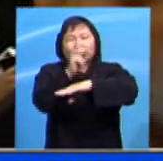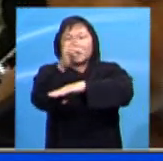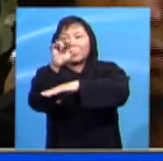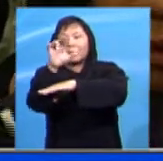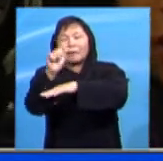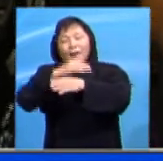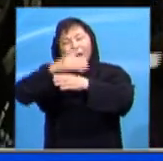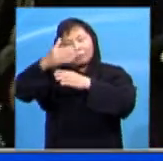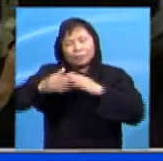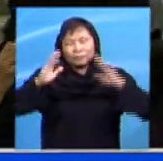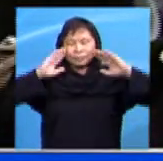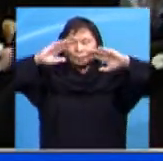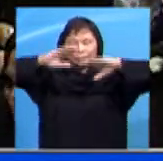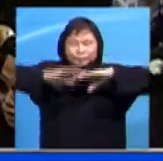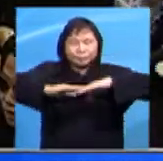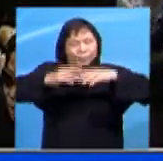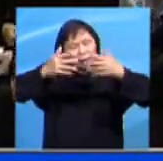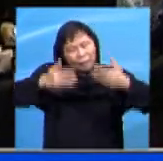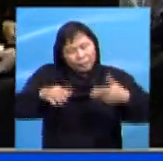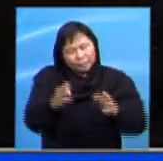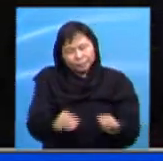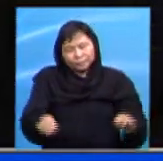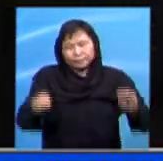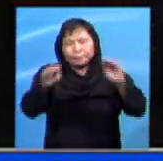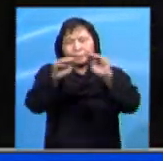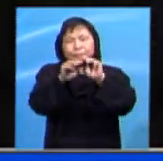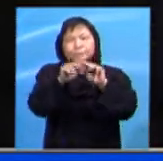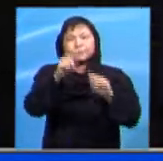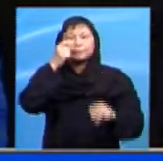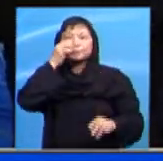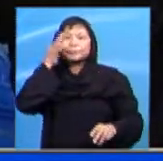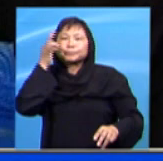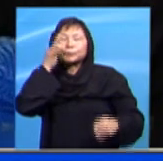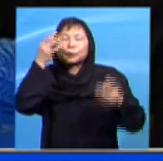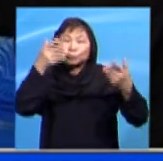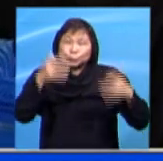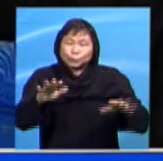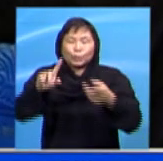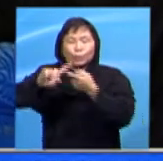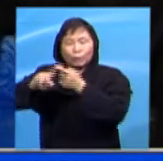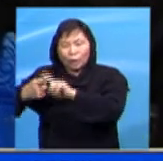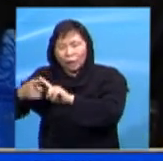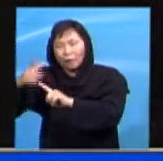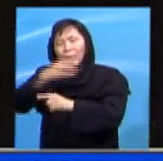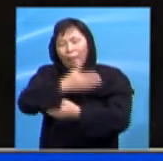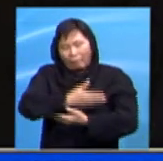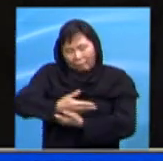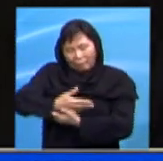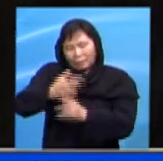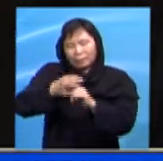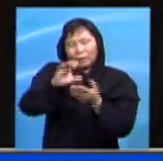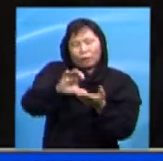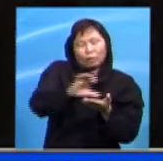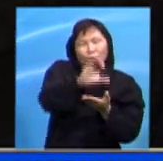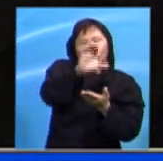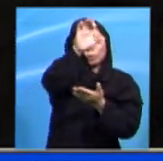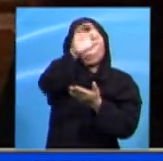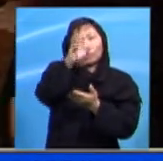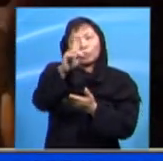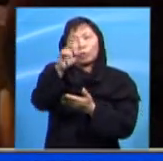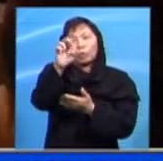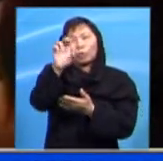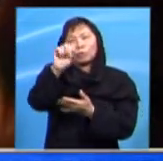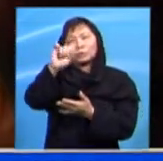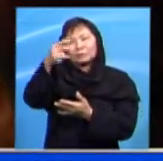selepas disembahyangkan di masjidwa Tun Dr Ismail rakan-rakan anak allaharaham dari kolej tunku kursiah